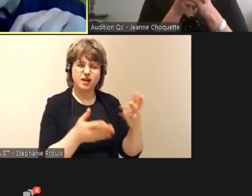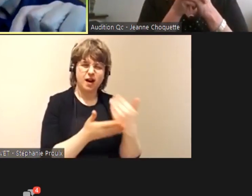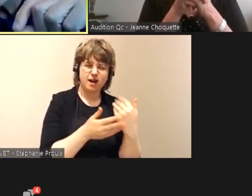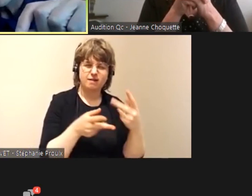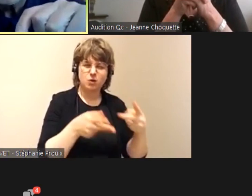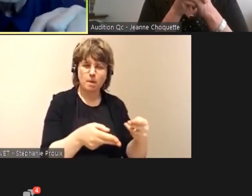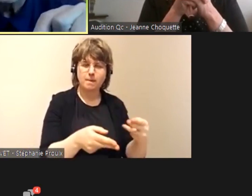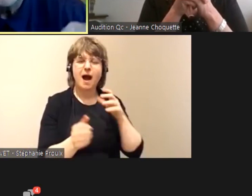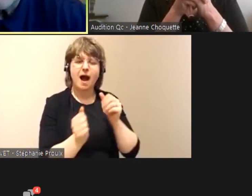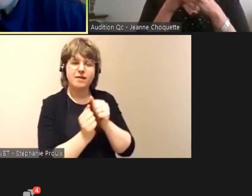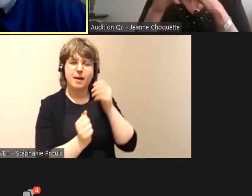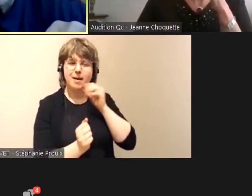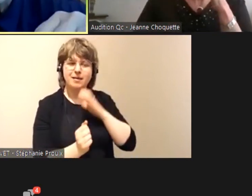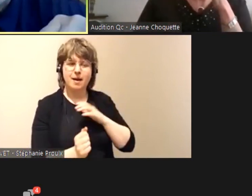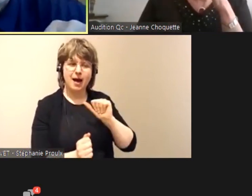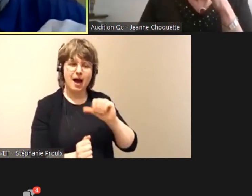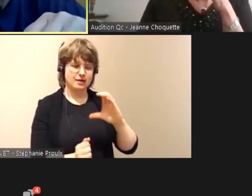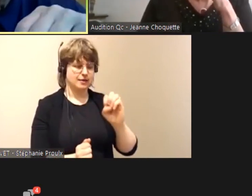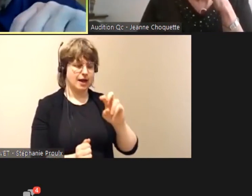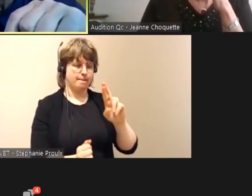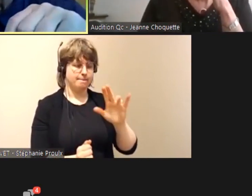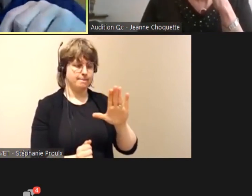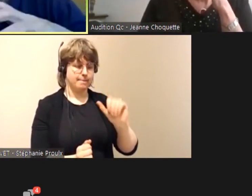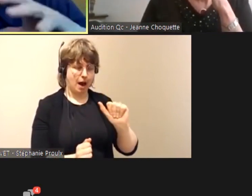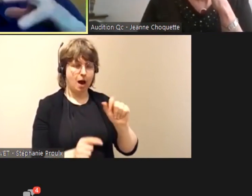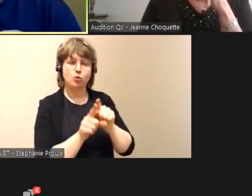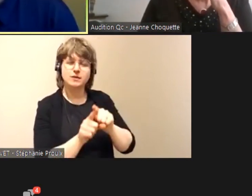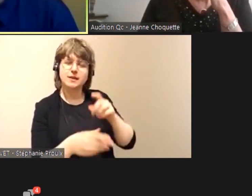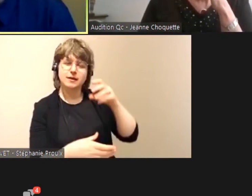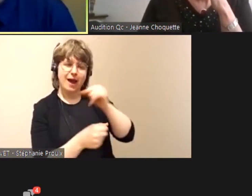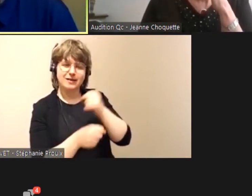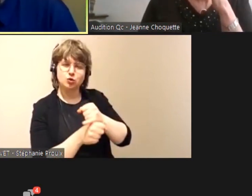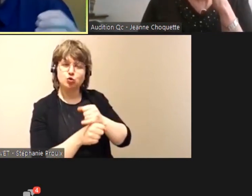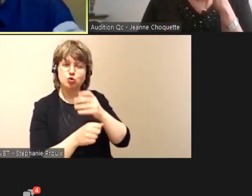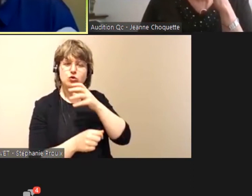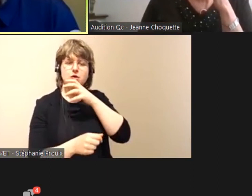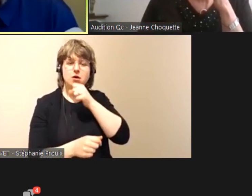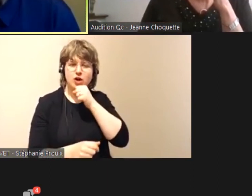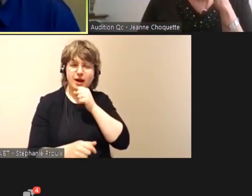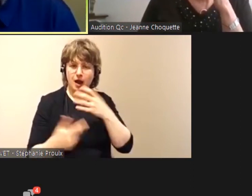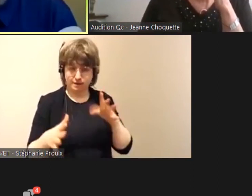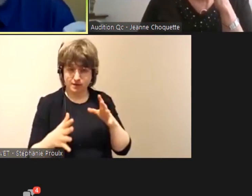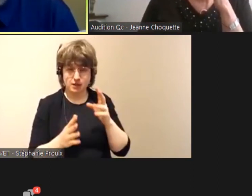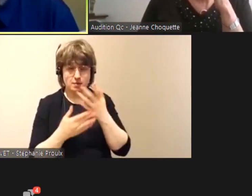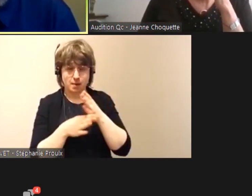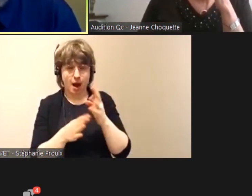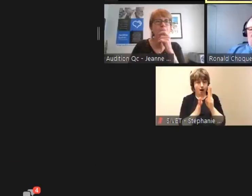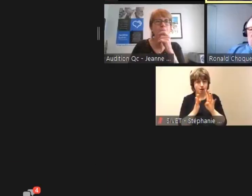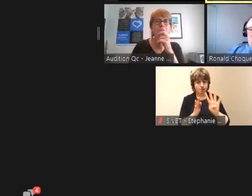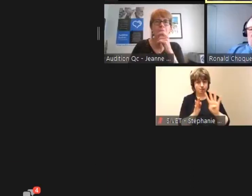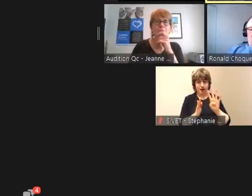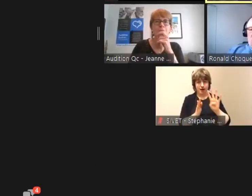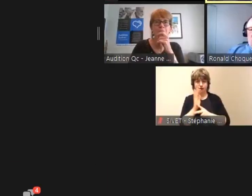Mme Lacerda, justement, et puis des collègues à l'Institut de gériatrie. On a préparé une série de 4 petites vidéos qui ne sont pas